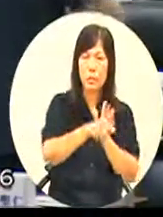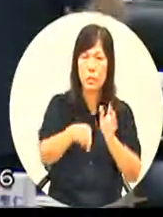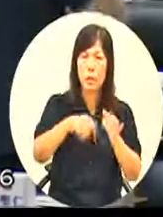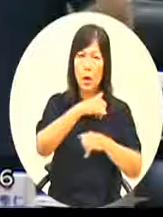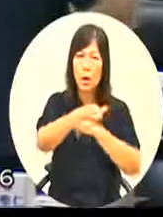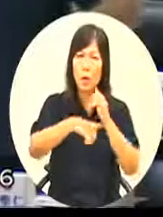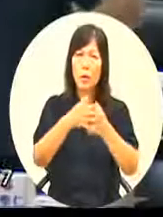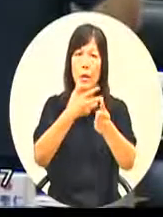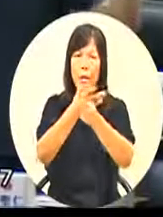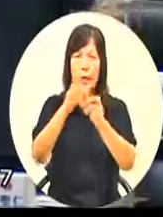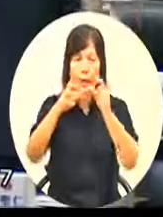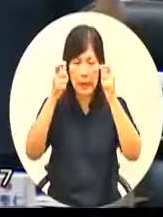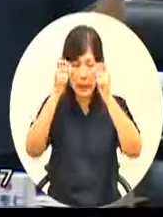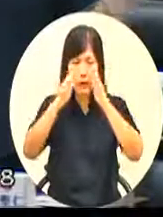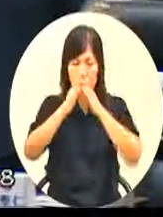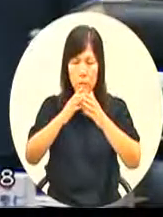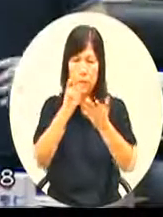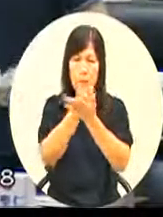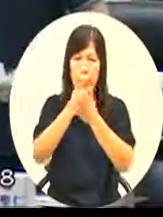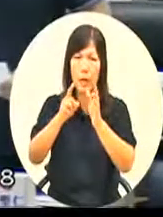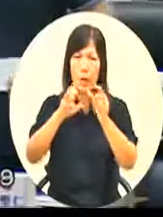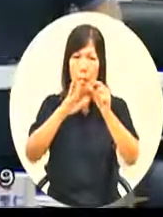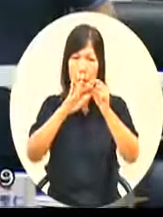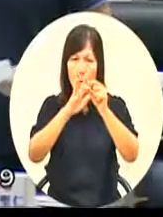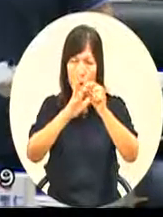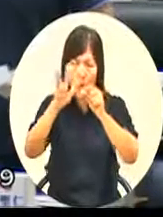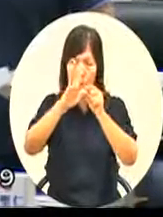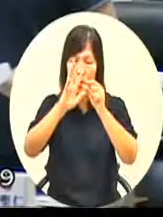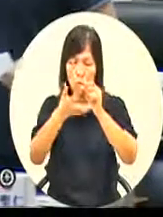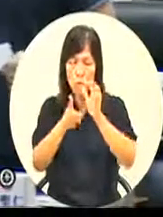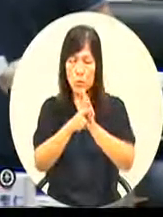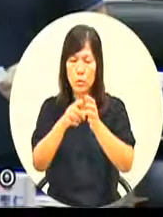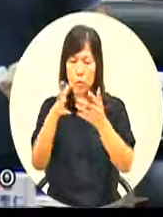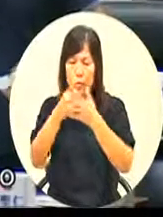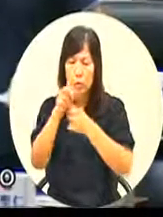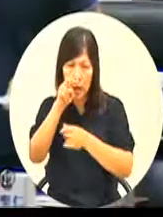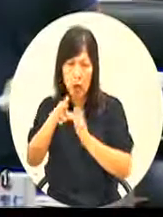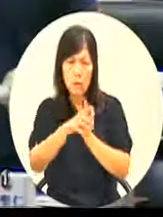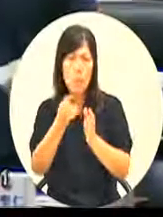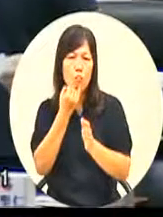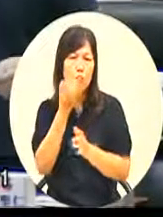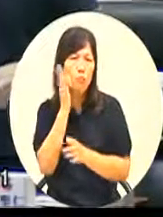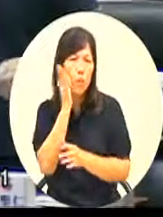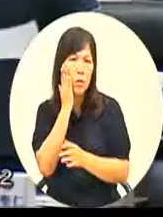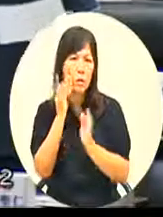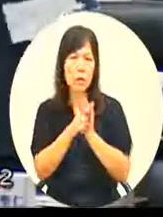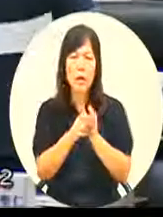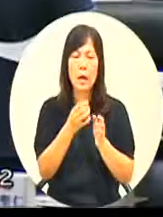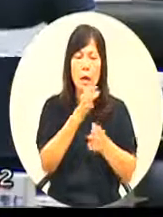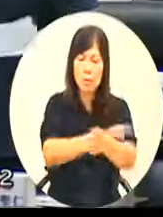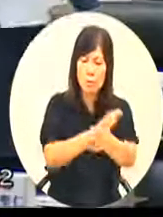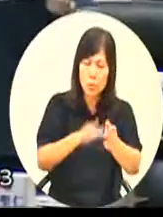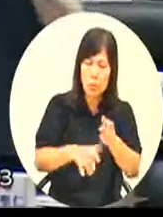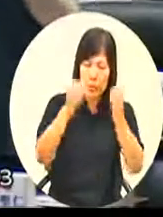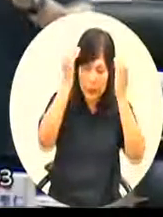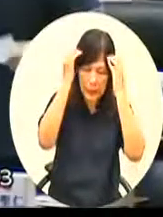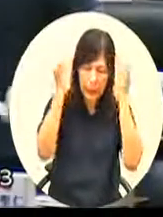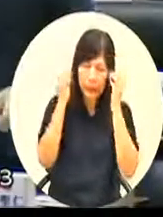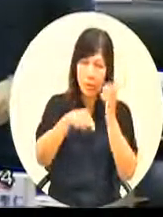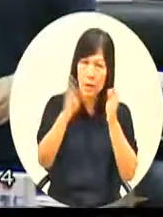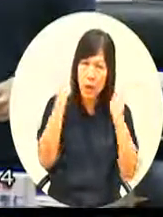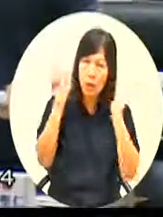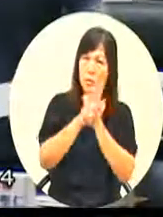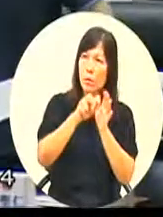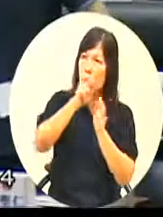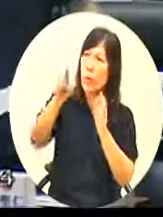没有让高雄市所有的中小学生来看就很可惜了，何况是你左营区南子区的这些小朋友，他们可能每天看着